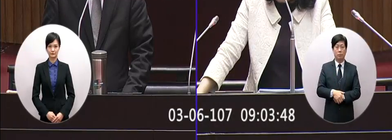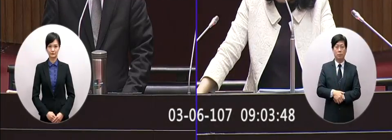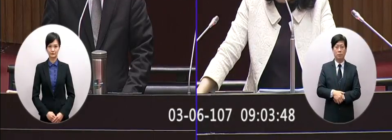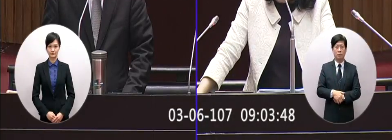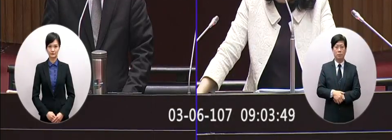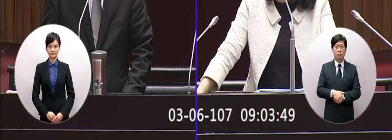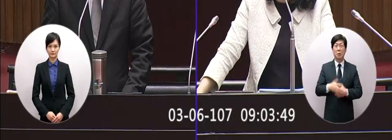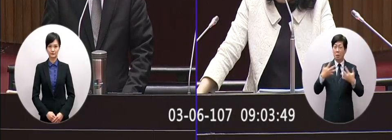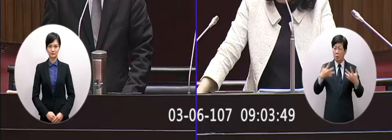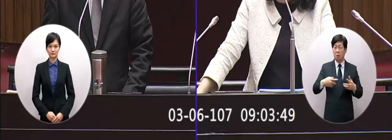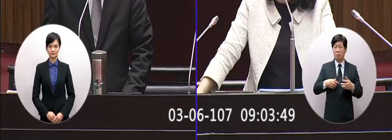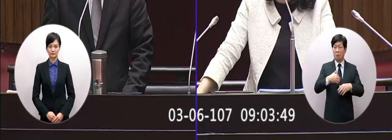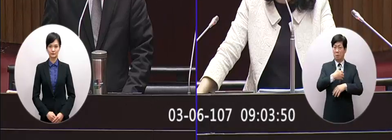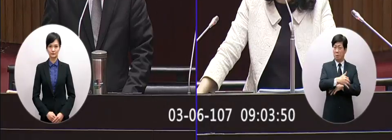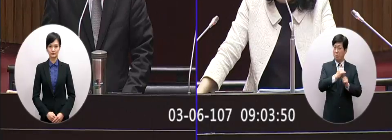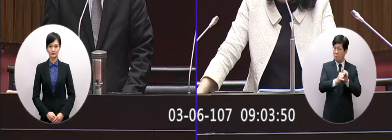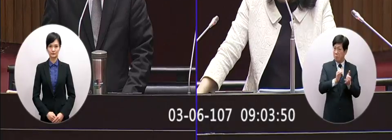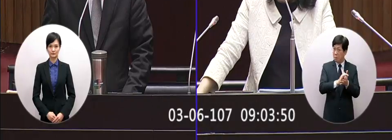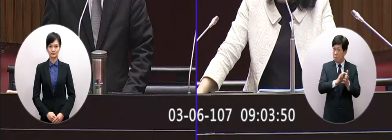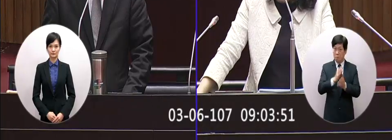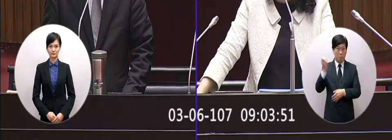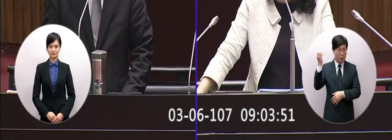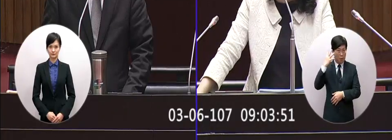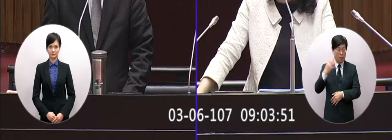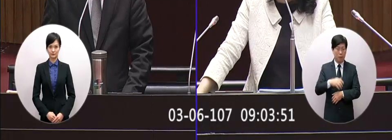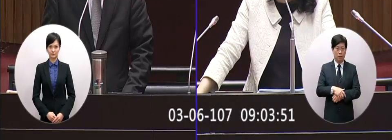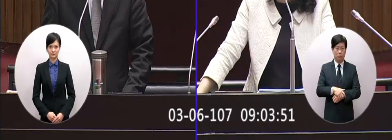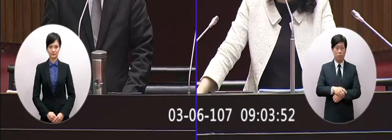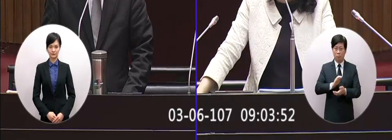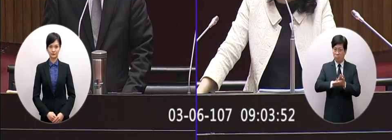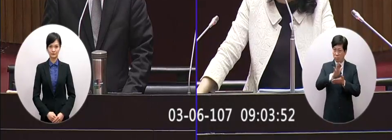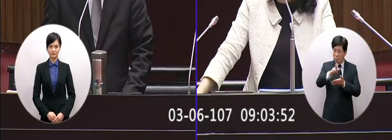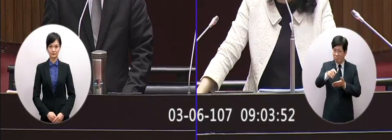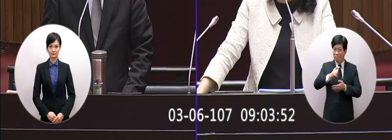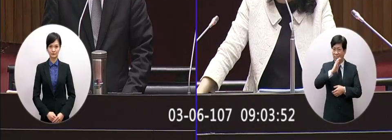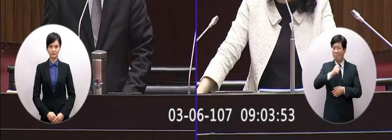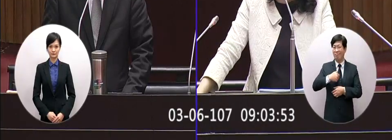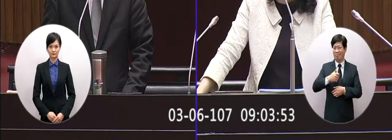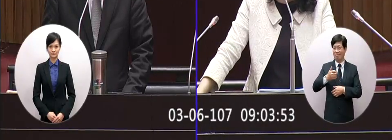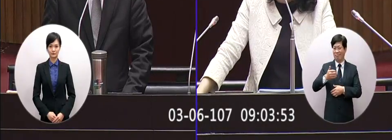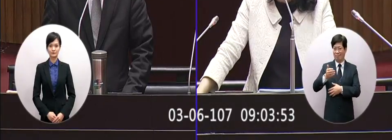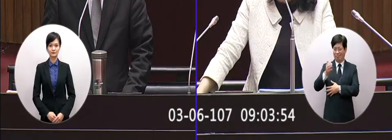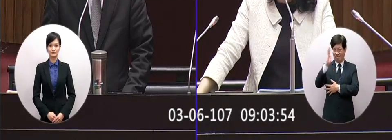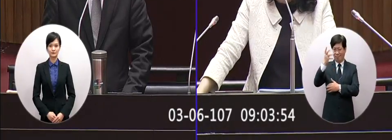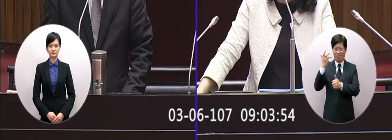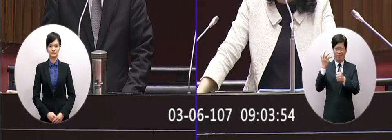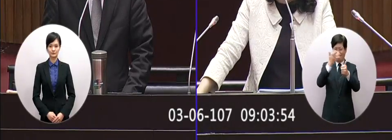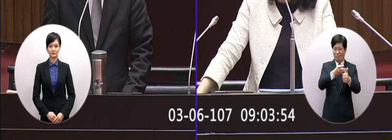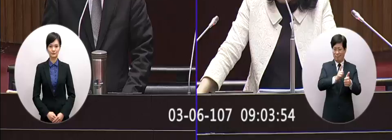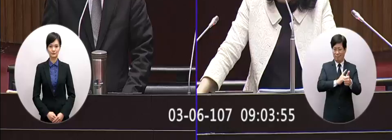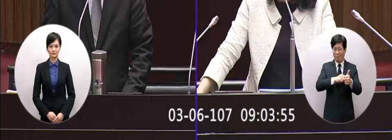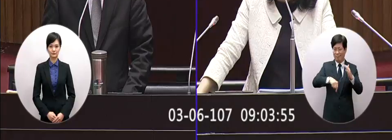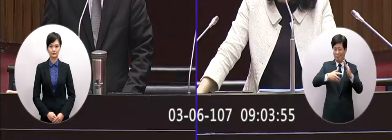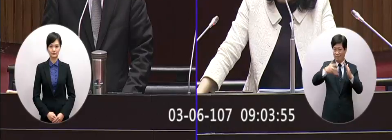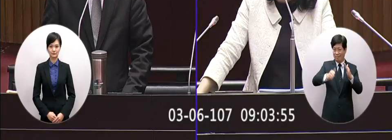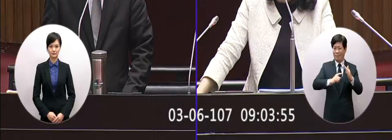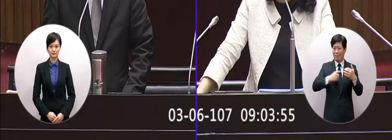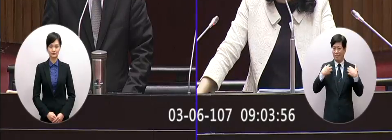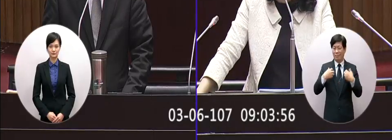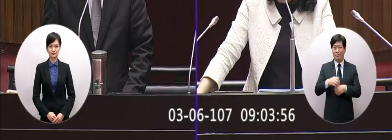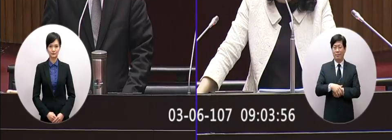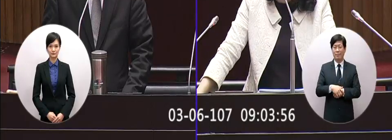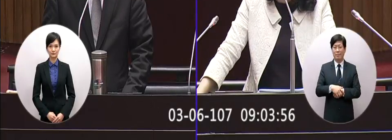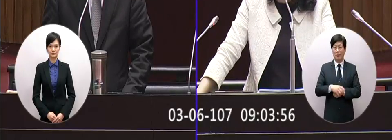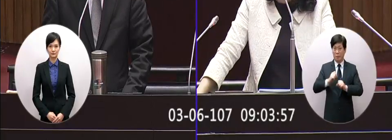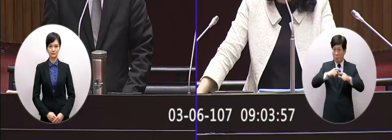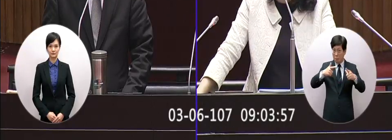很多这个民间坊间有在传说这个未来这个天将降大任于我们的院长，所以在